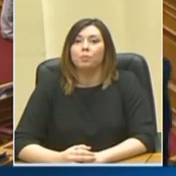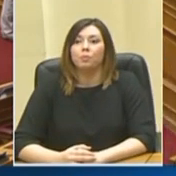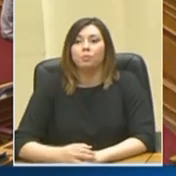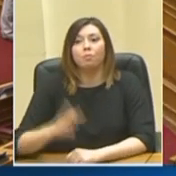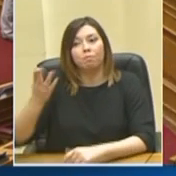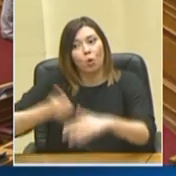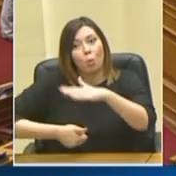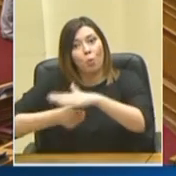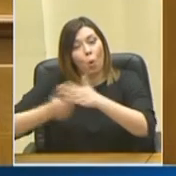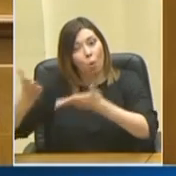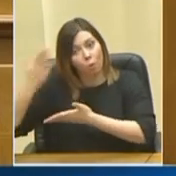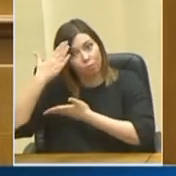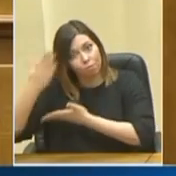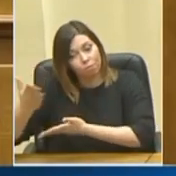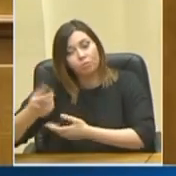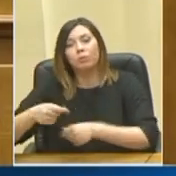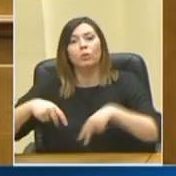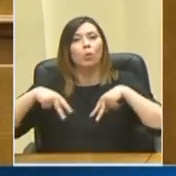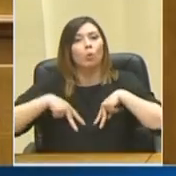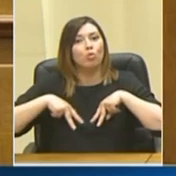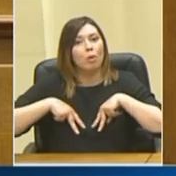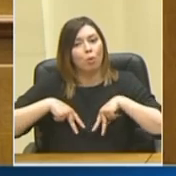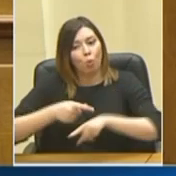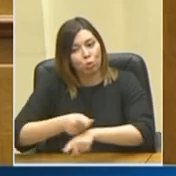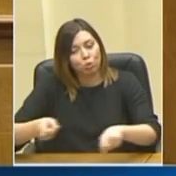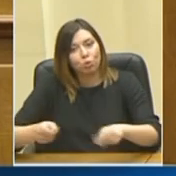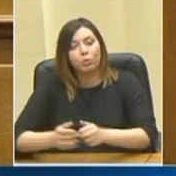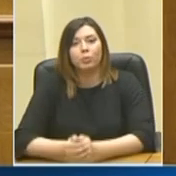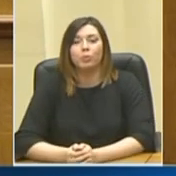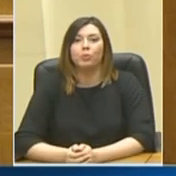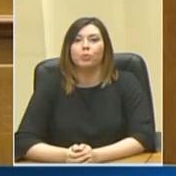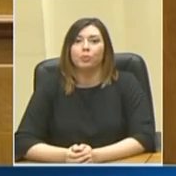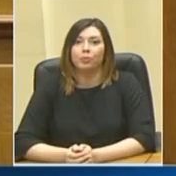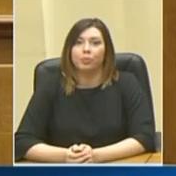τον Προεδρεύοντα, τους υπουργούς που παρίστανται.